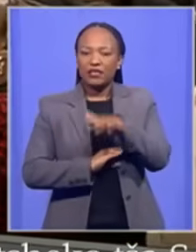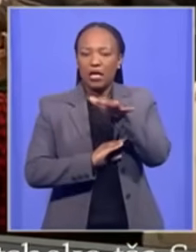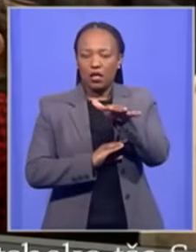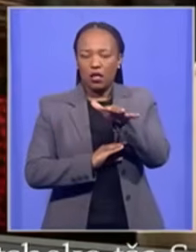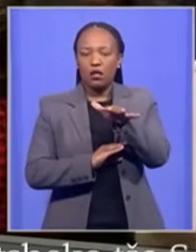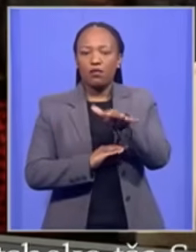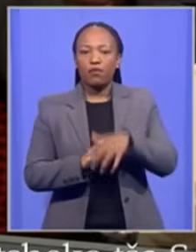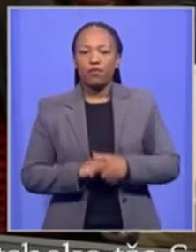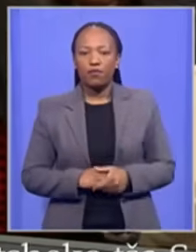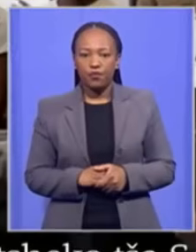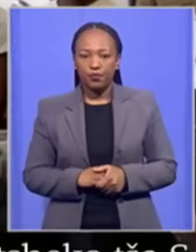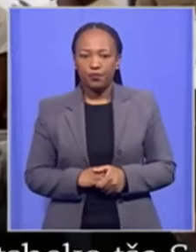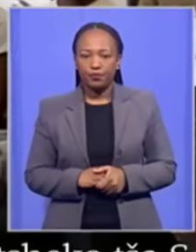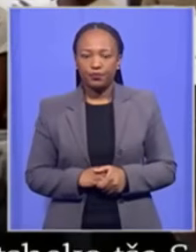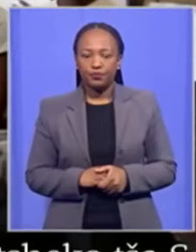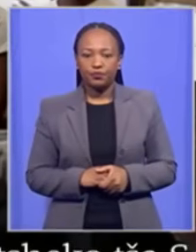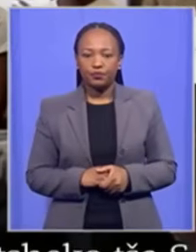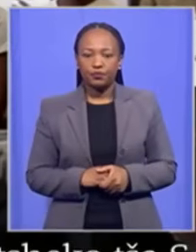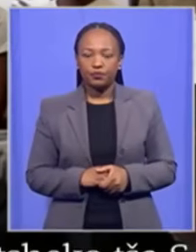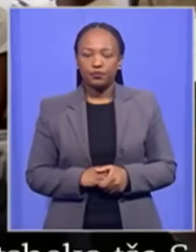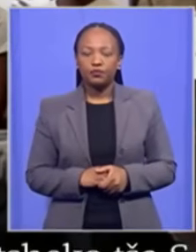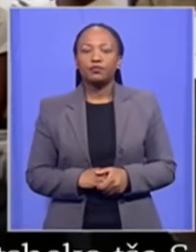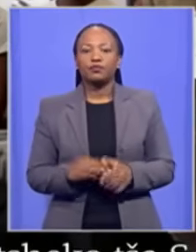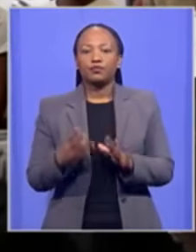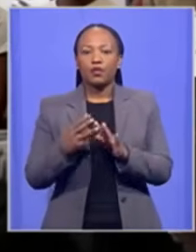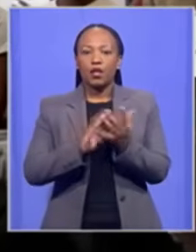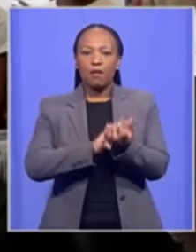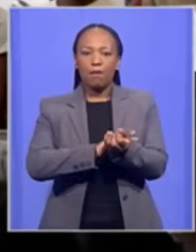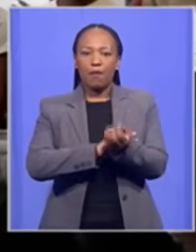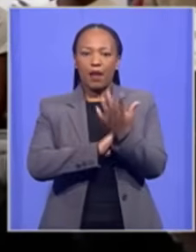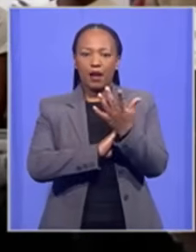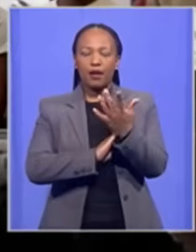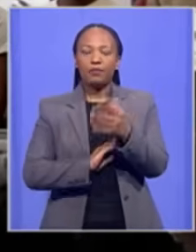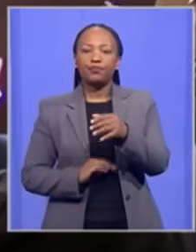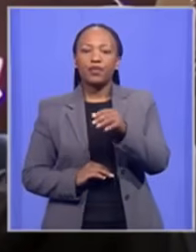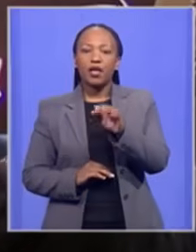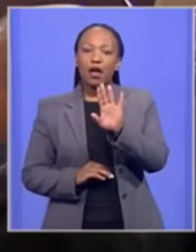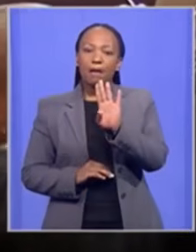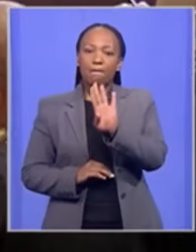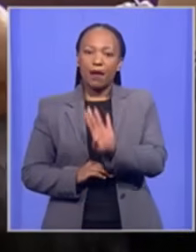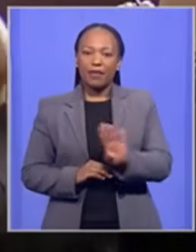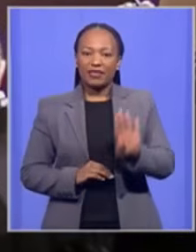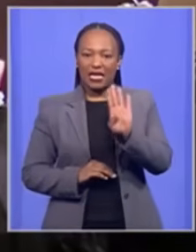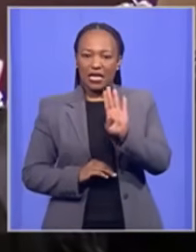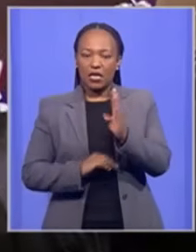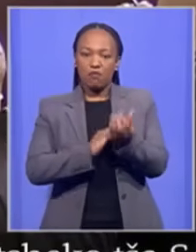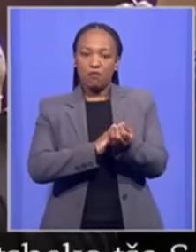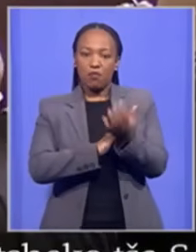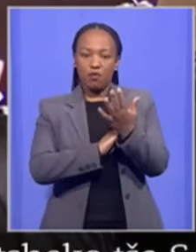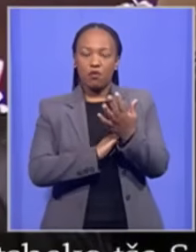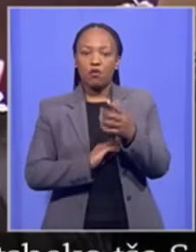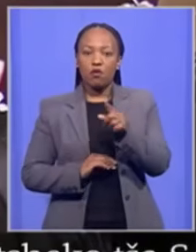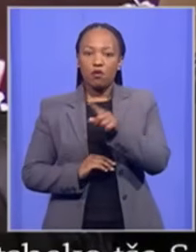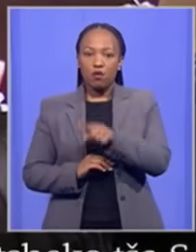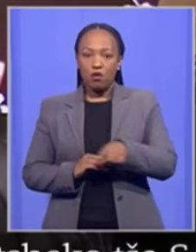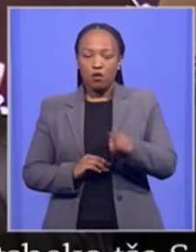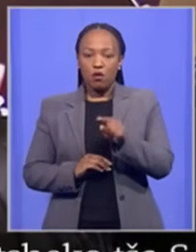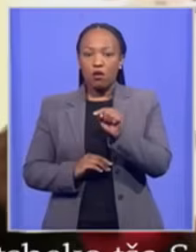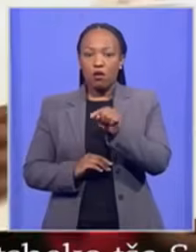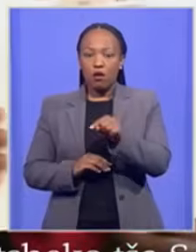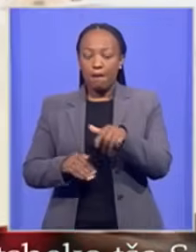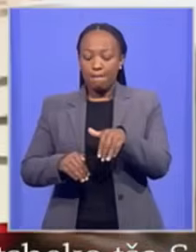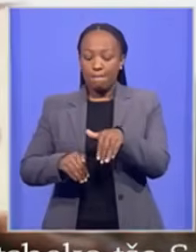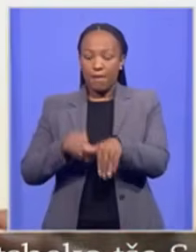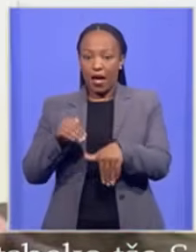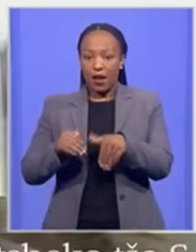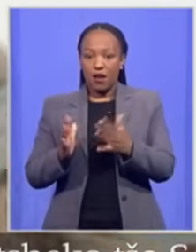wa molatofatšwa. Ka Mpumalanga Barberton ba gonanela ba 24 bao e lego barafi bao ba sego